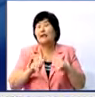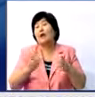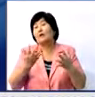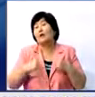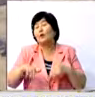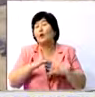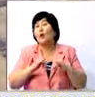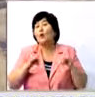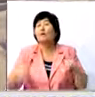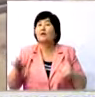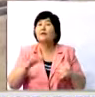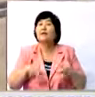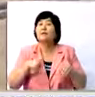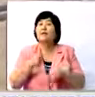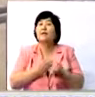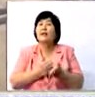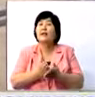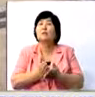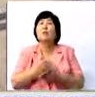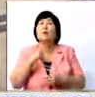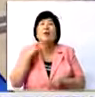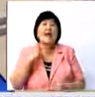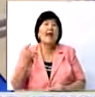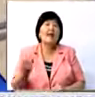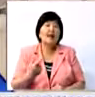отмечен рост во всех ключевых сферах экономики.